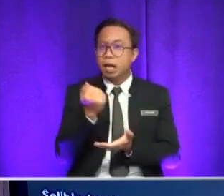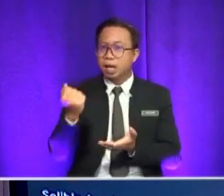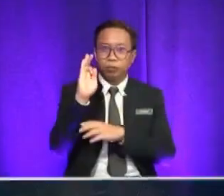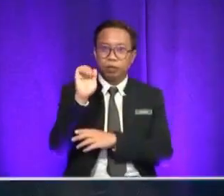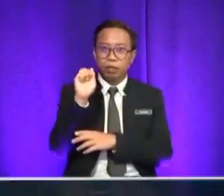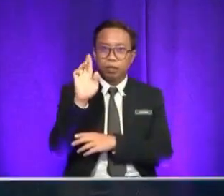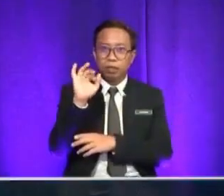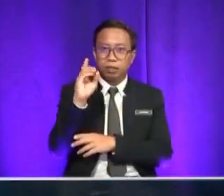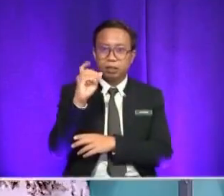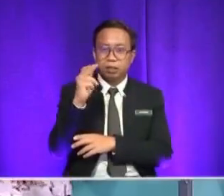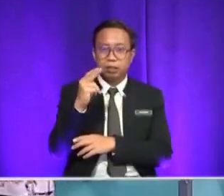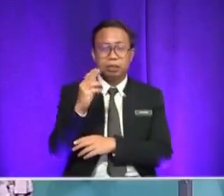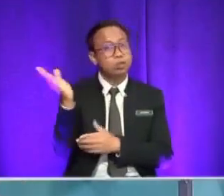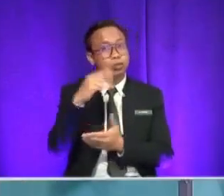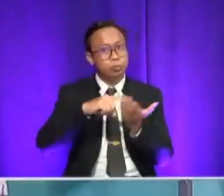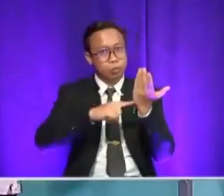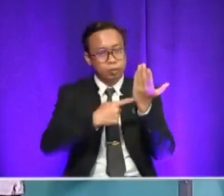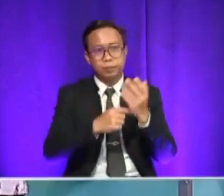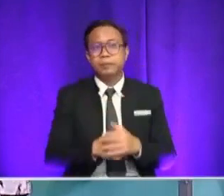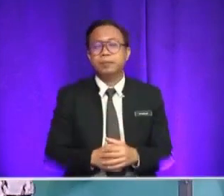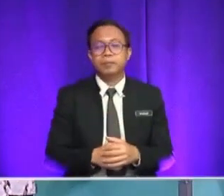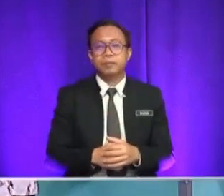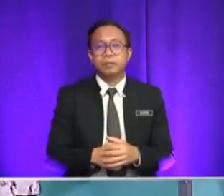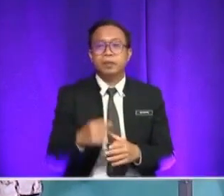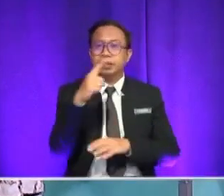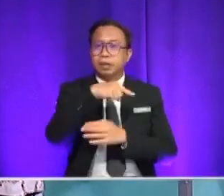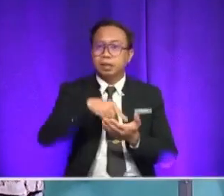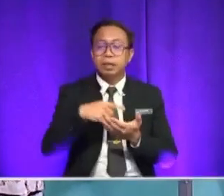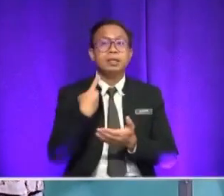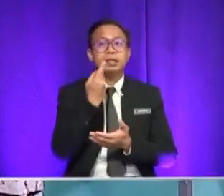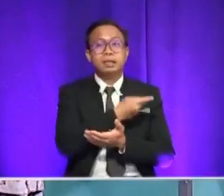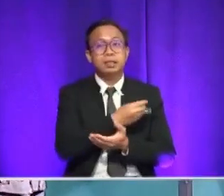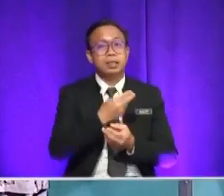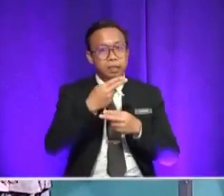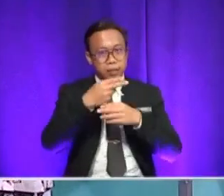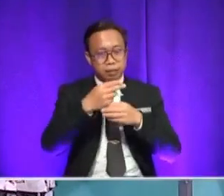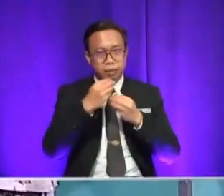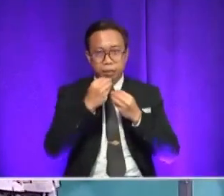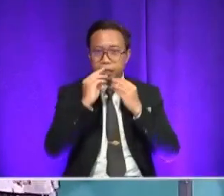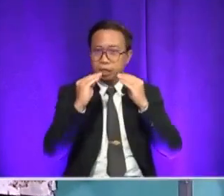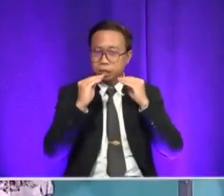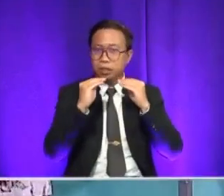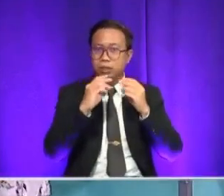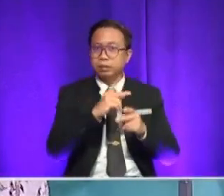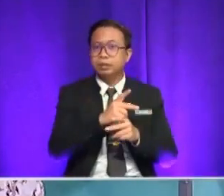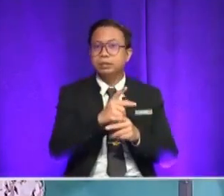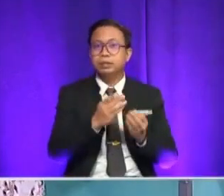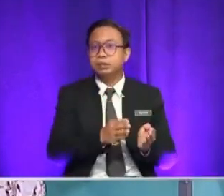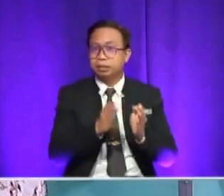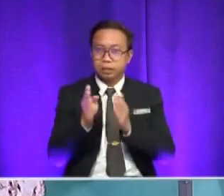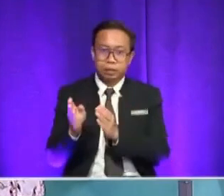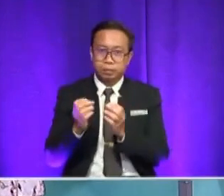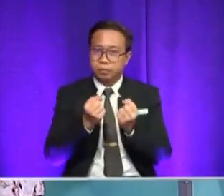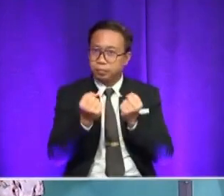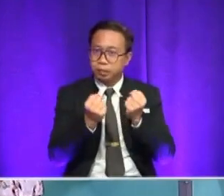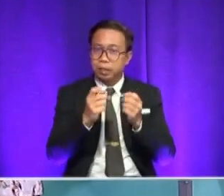Cikgu? Okey, kita mula. Okey, hari ini saya akan sampaikan modul 8 iaitu sistem kawalan. Okey,